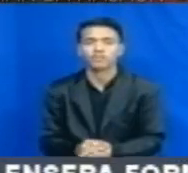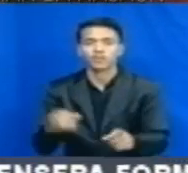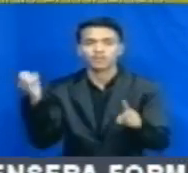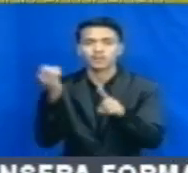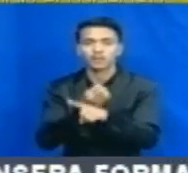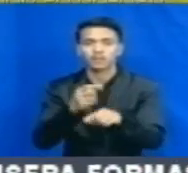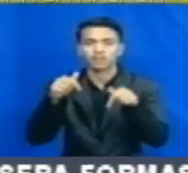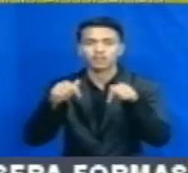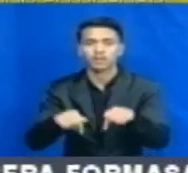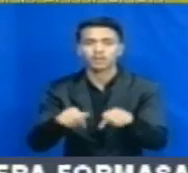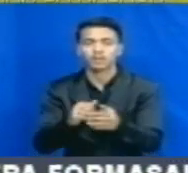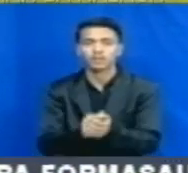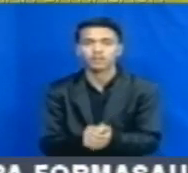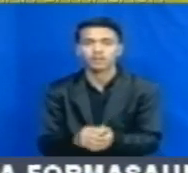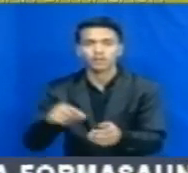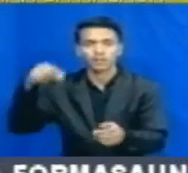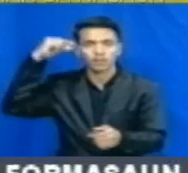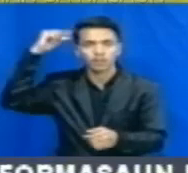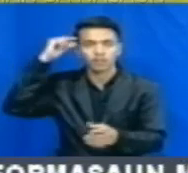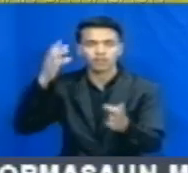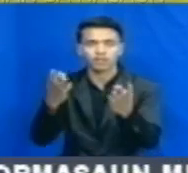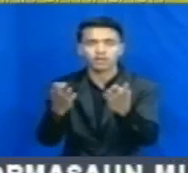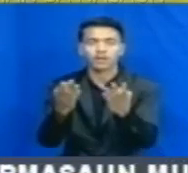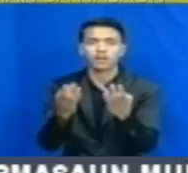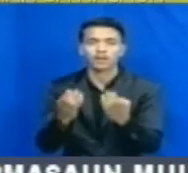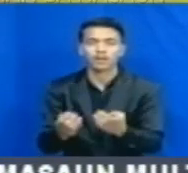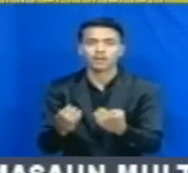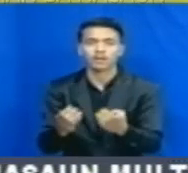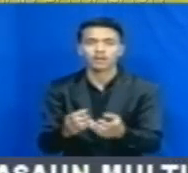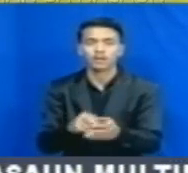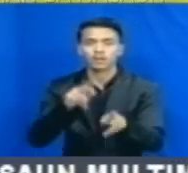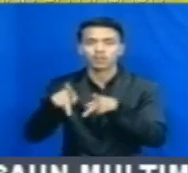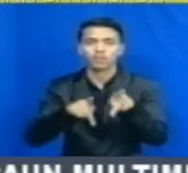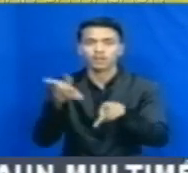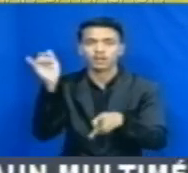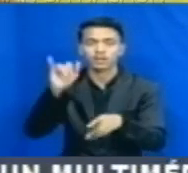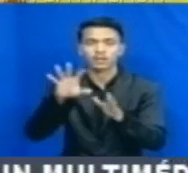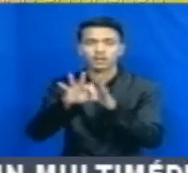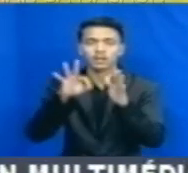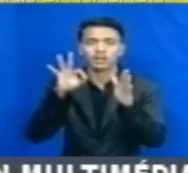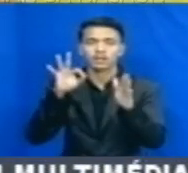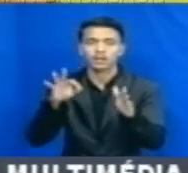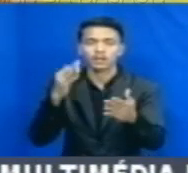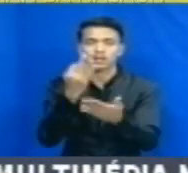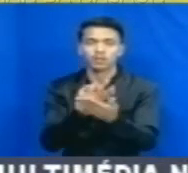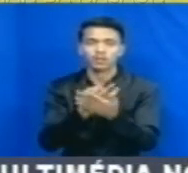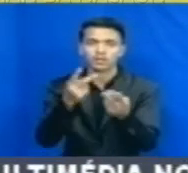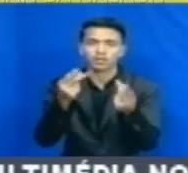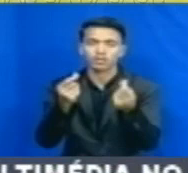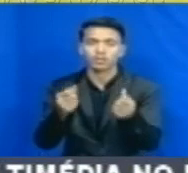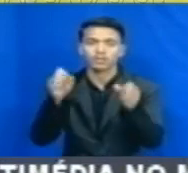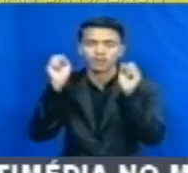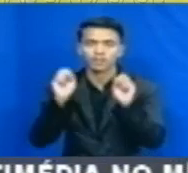seda. Primeiro maka governo hakara atu comunidade sira hetan osamutuan